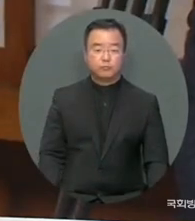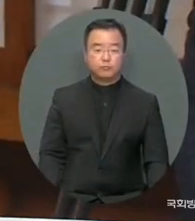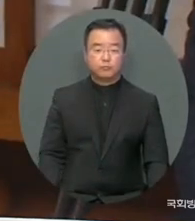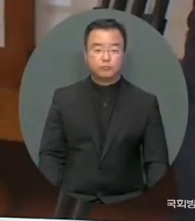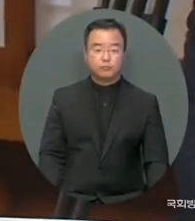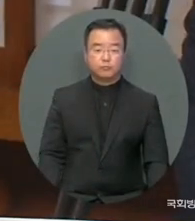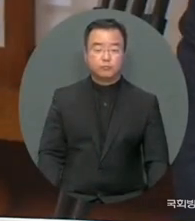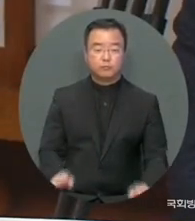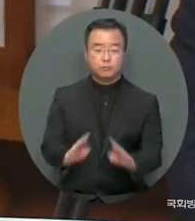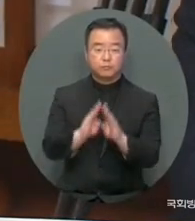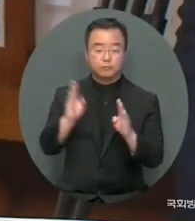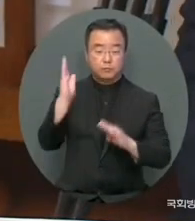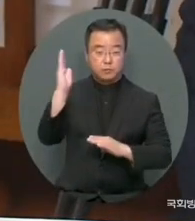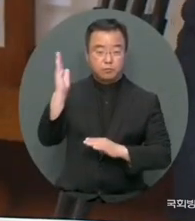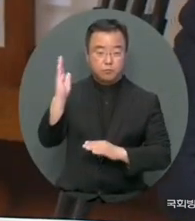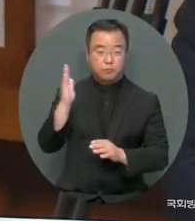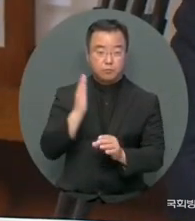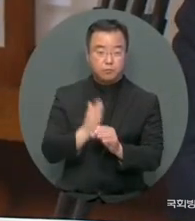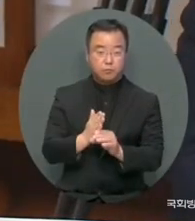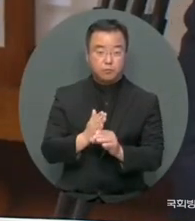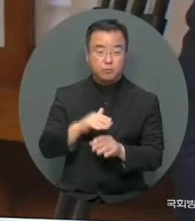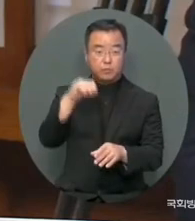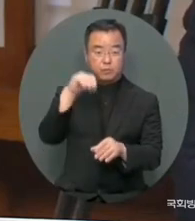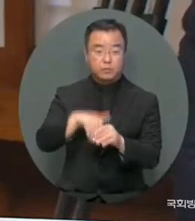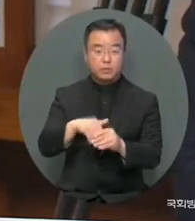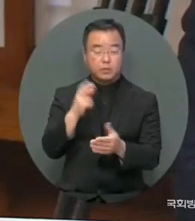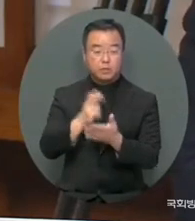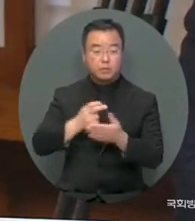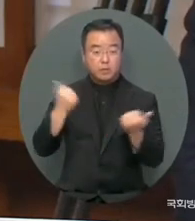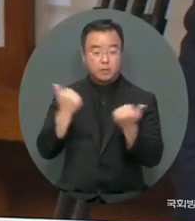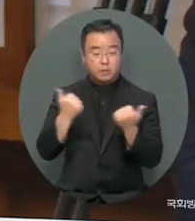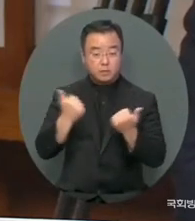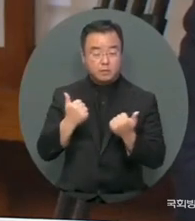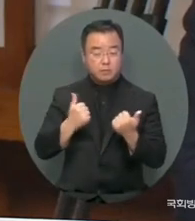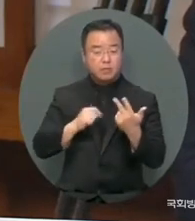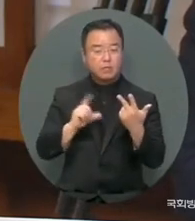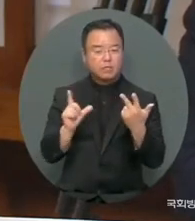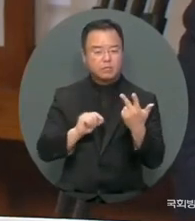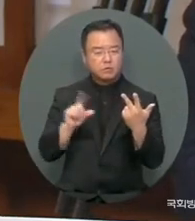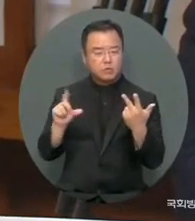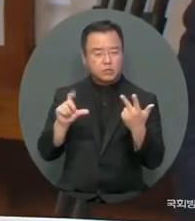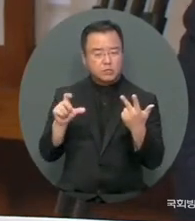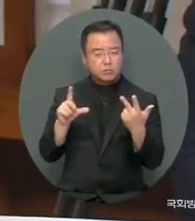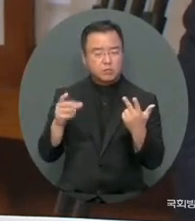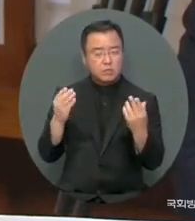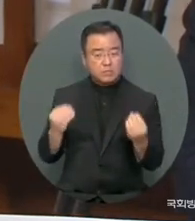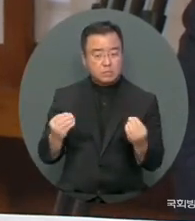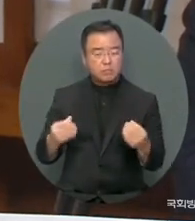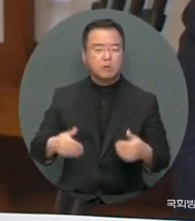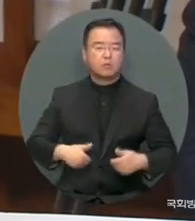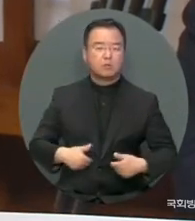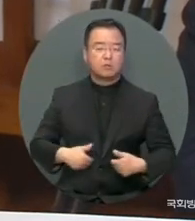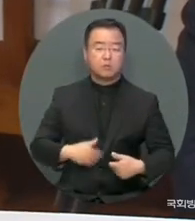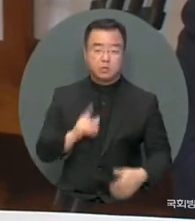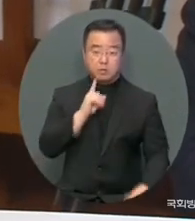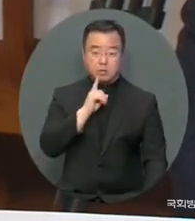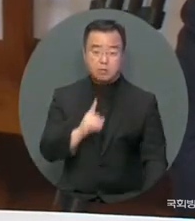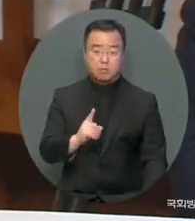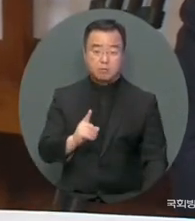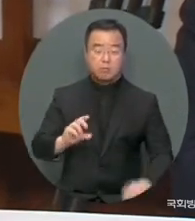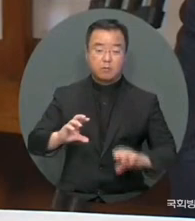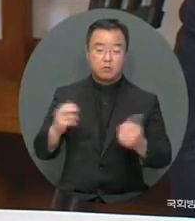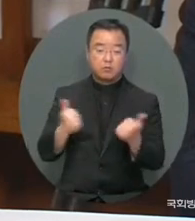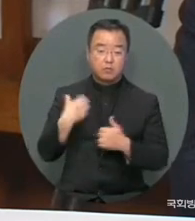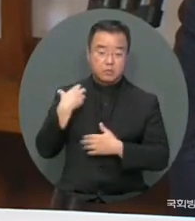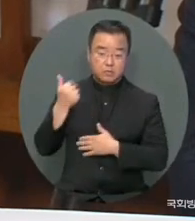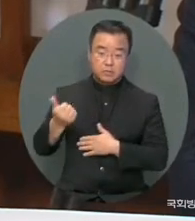지금 모두 발언하시면서 선거법 협상을 15일까지는 좀 끝내야 된다고 말씀을 주셨는데 의장님